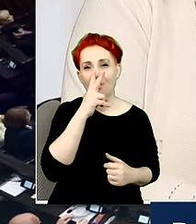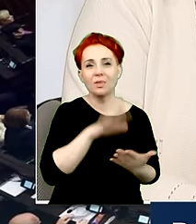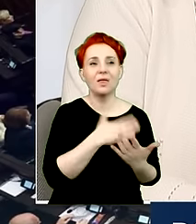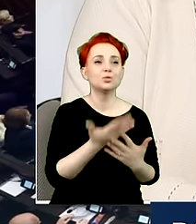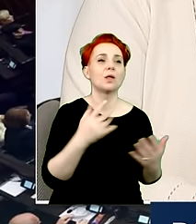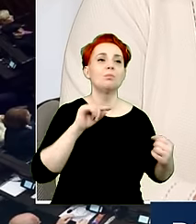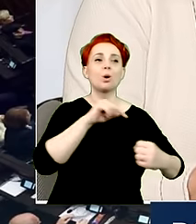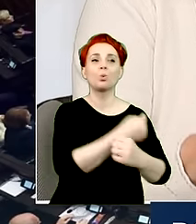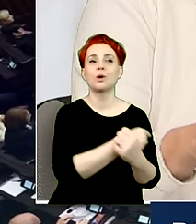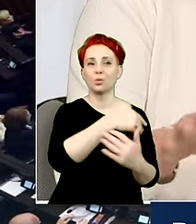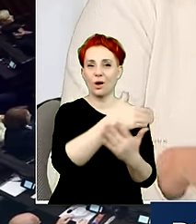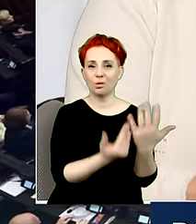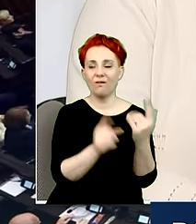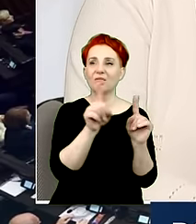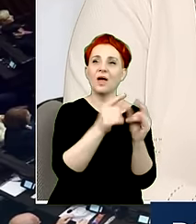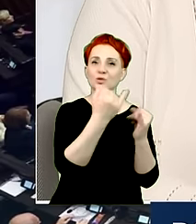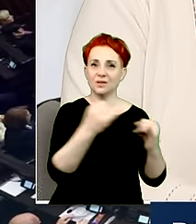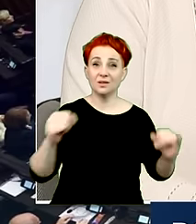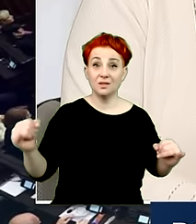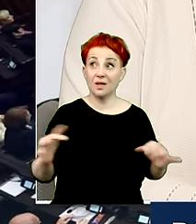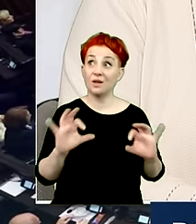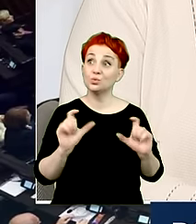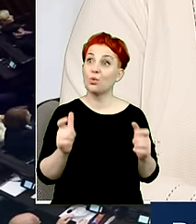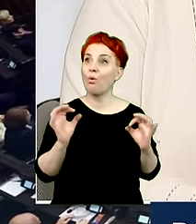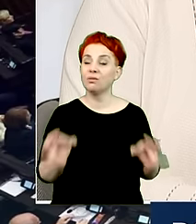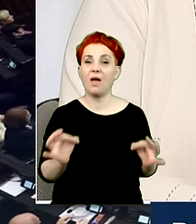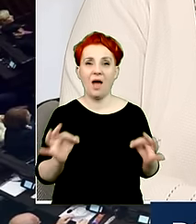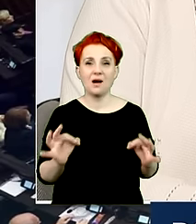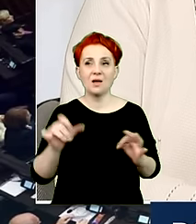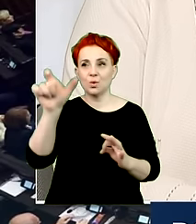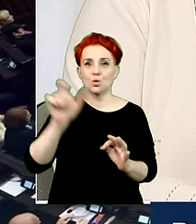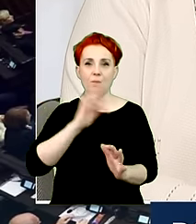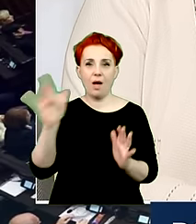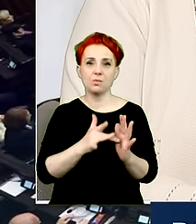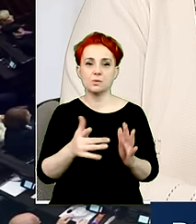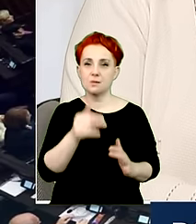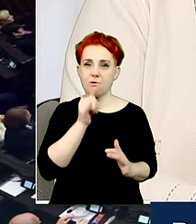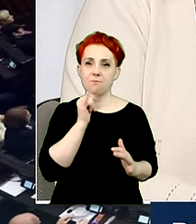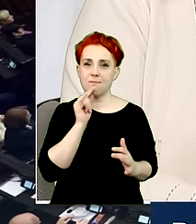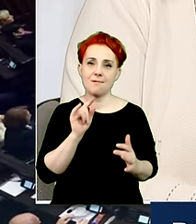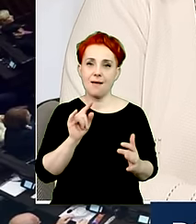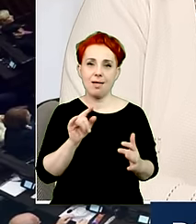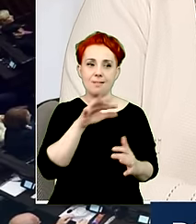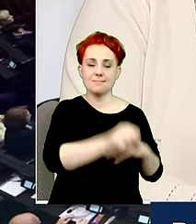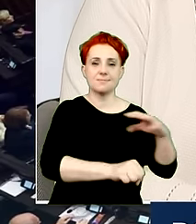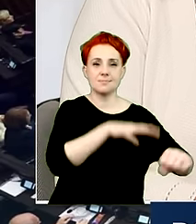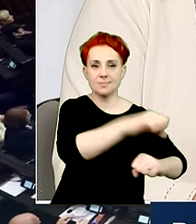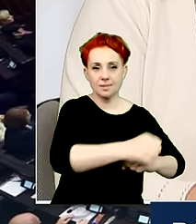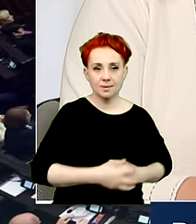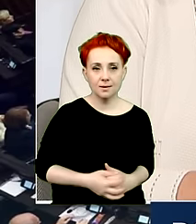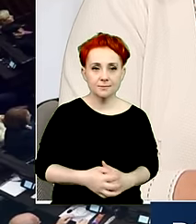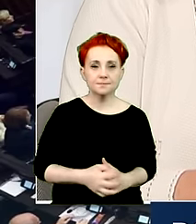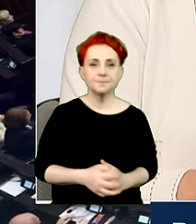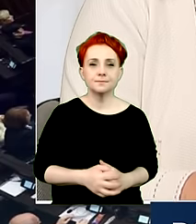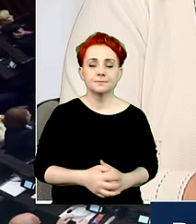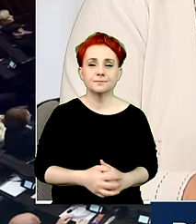krajową, tak? Czy jeszcze inne, do których dobiera się w tej chwili Donald Tusk, że tak naprawdę no